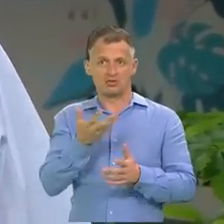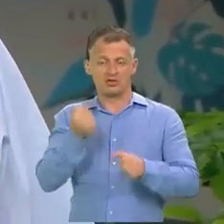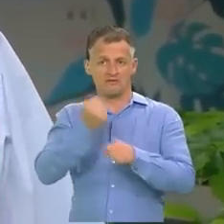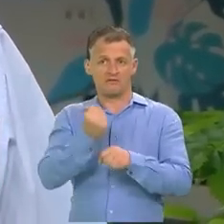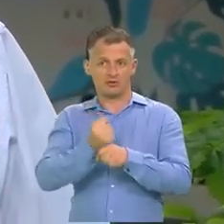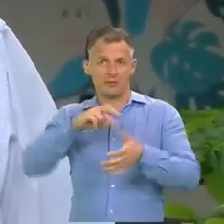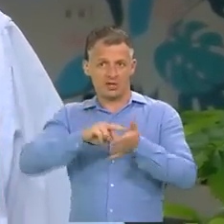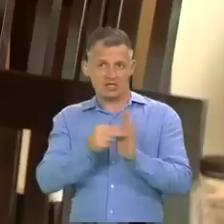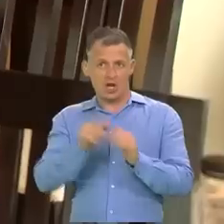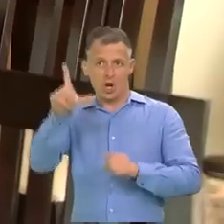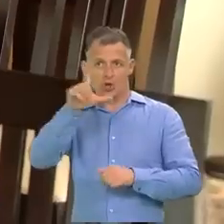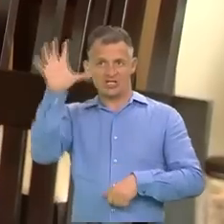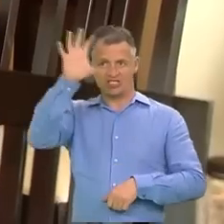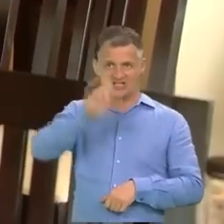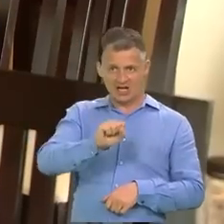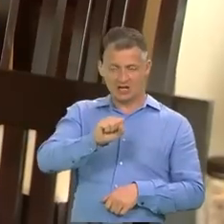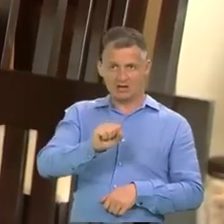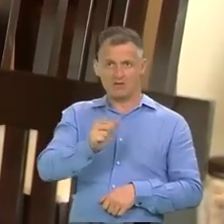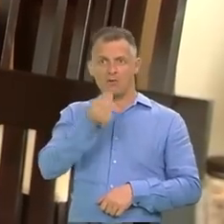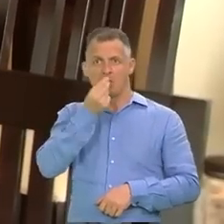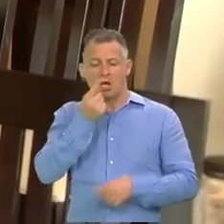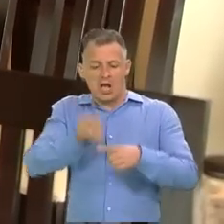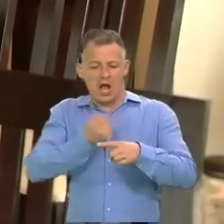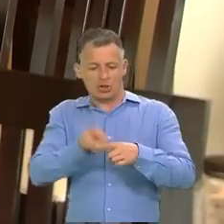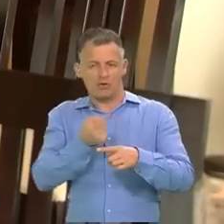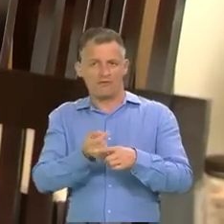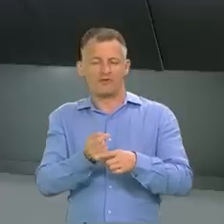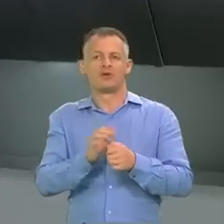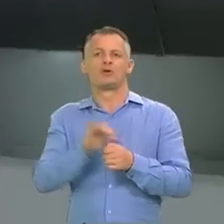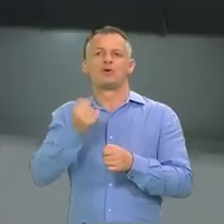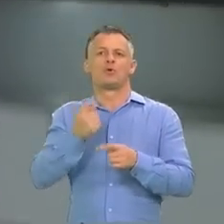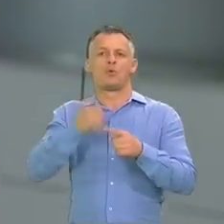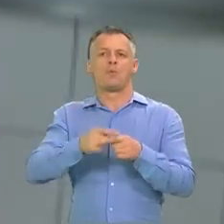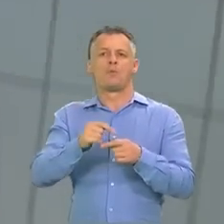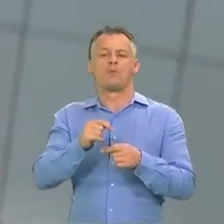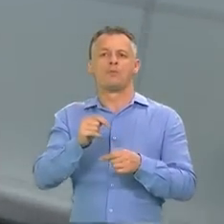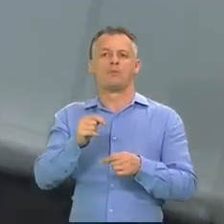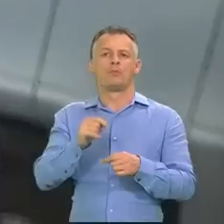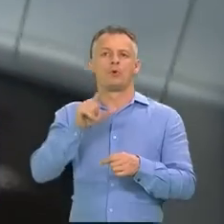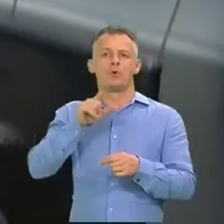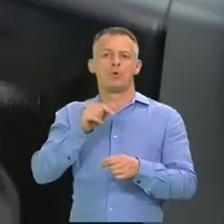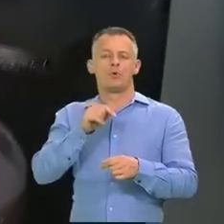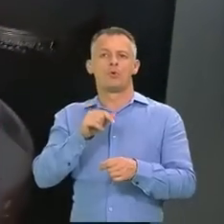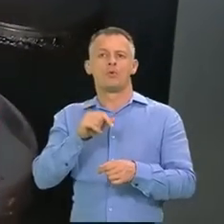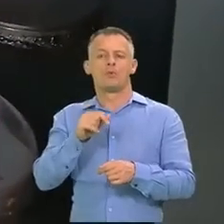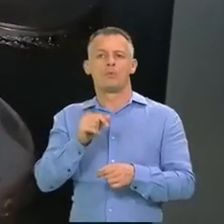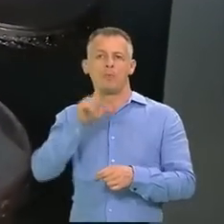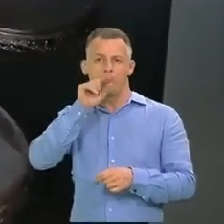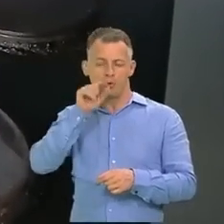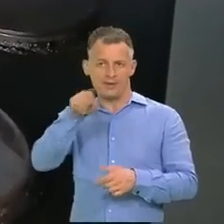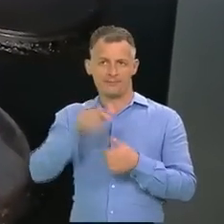Cel puțin luni seara a fost un pireu cu pulpă de pui dezosată pe grătar, unde și noi am mâncat acolo. Nici o altă